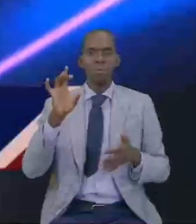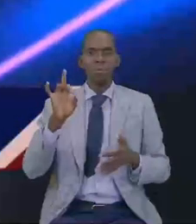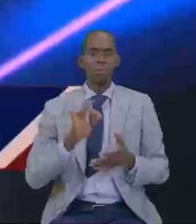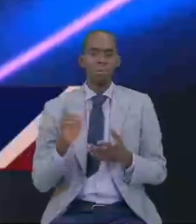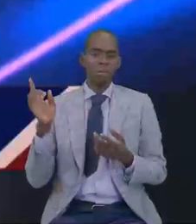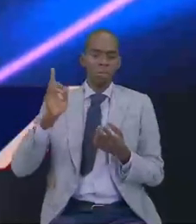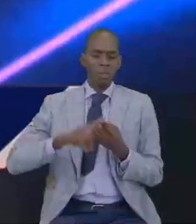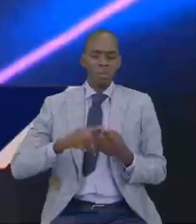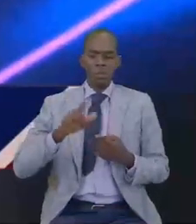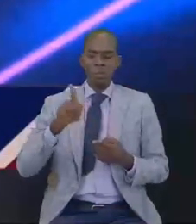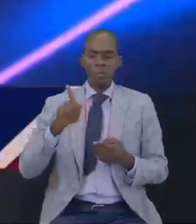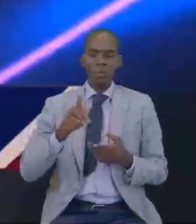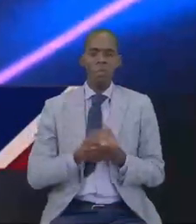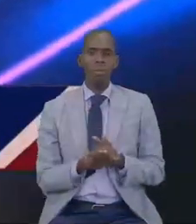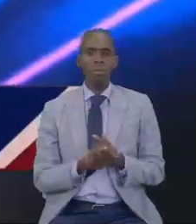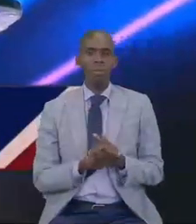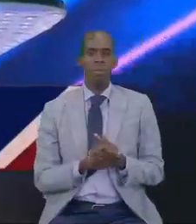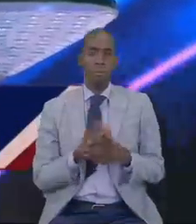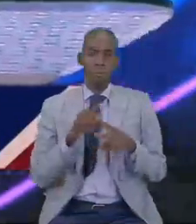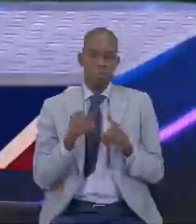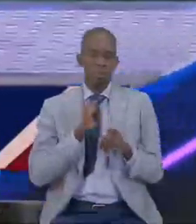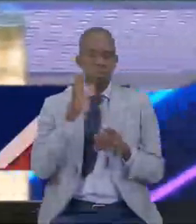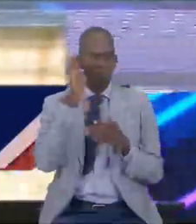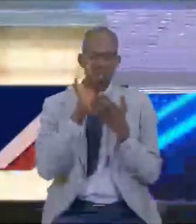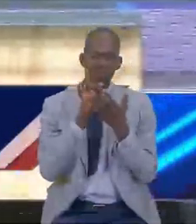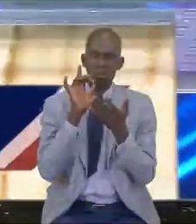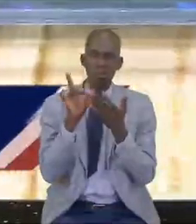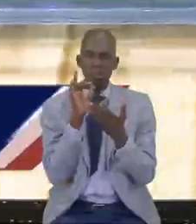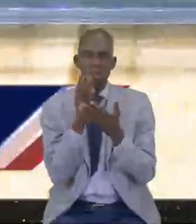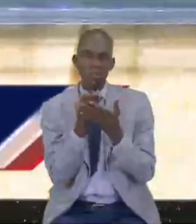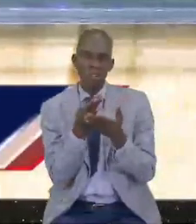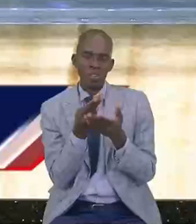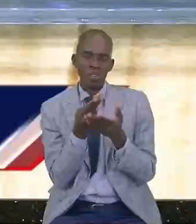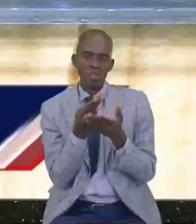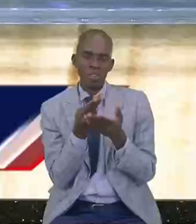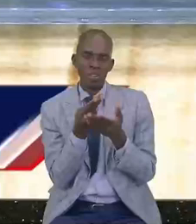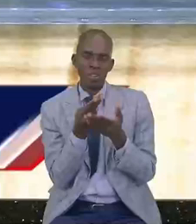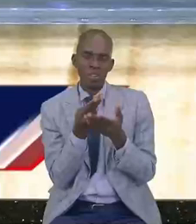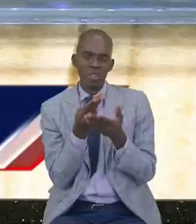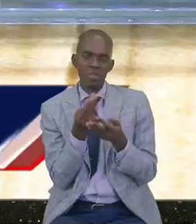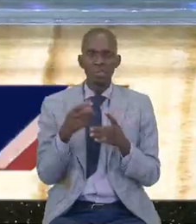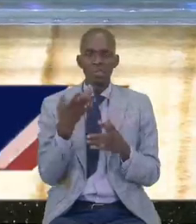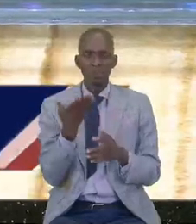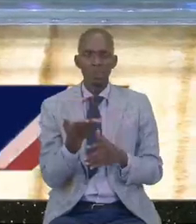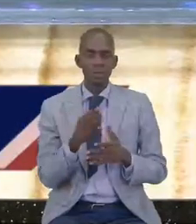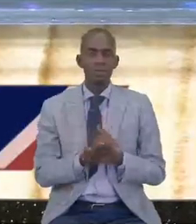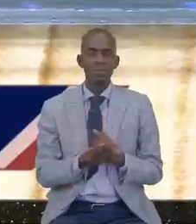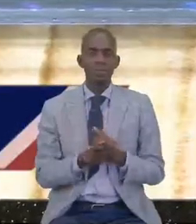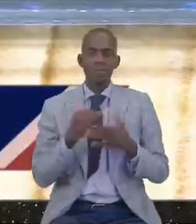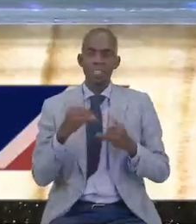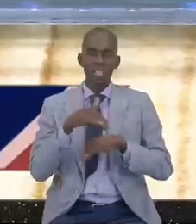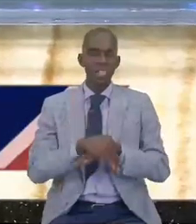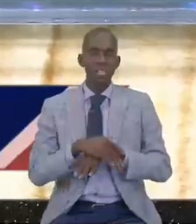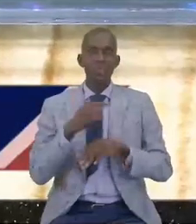verset 21. Mais je vais lire 2 ou 3 versets maintenant de ce passage. Ce soir, nous parlons